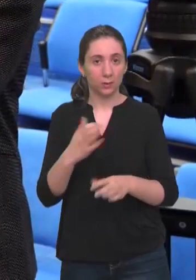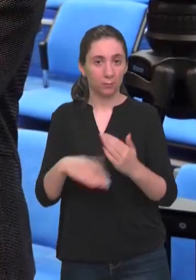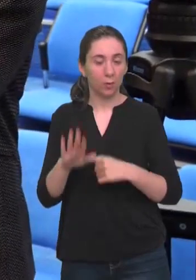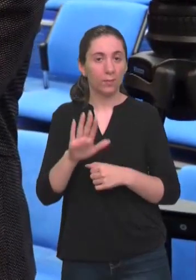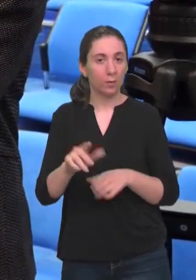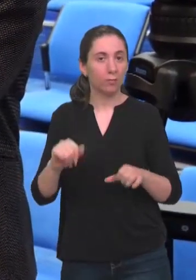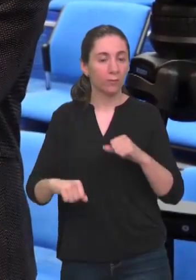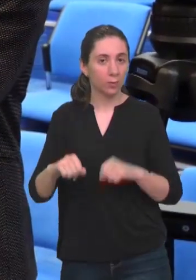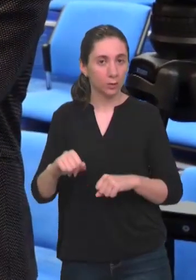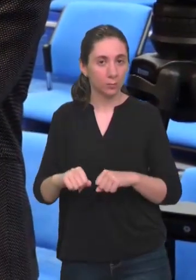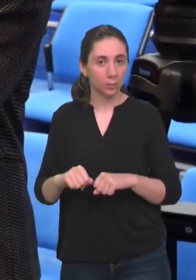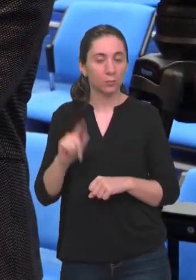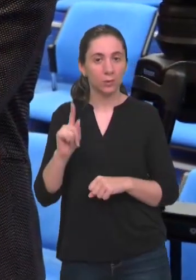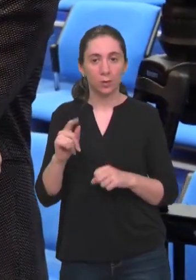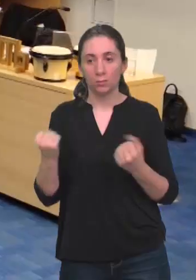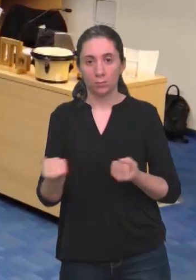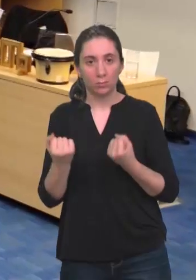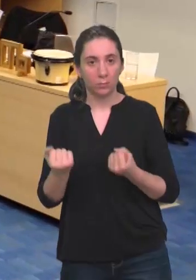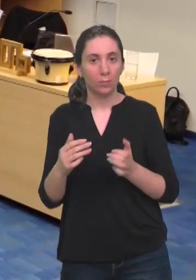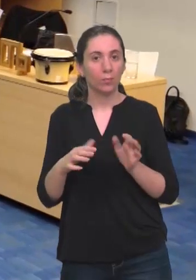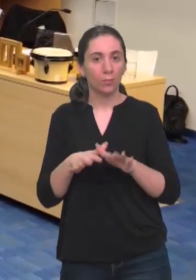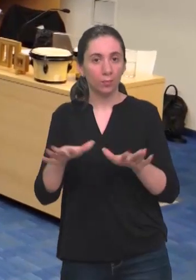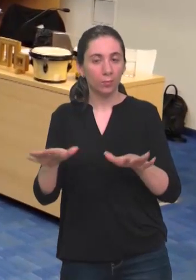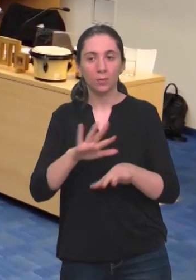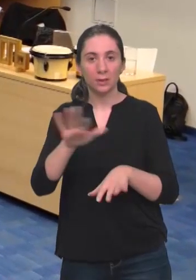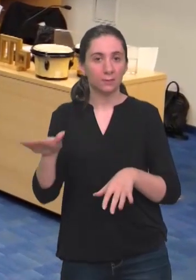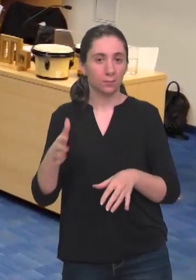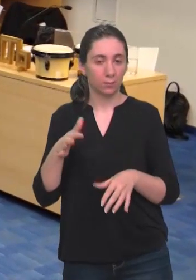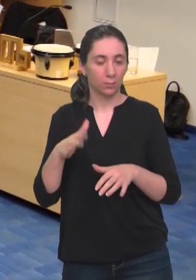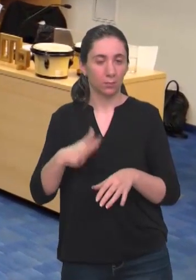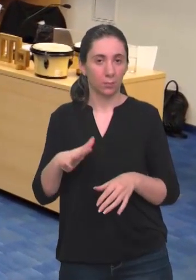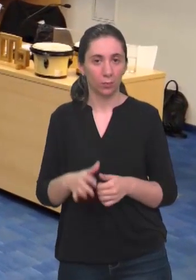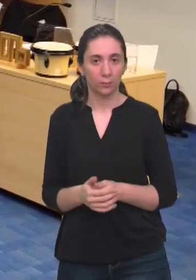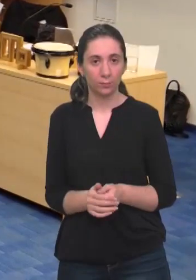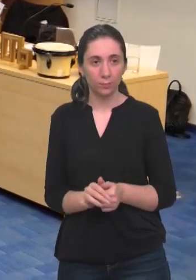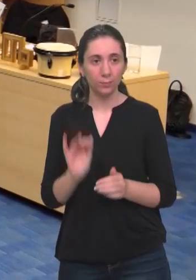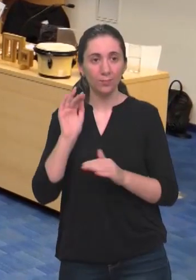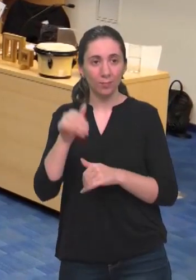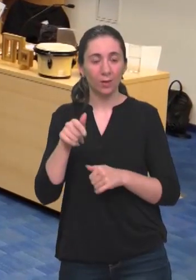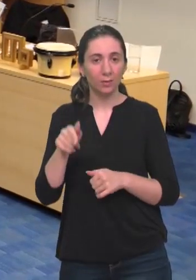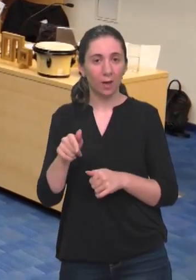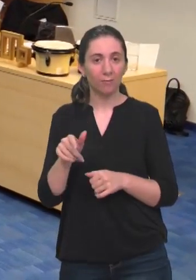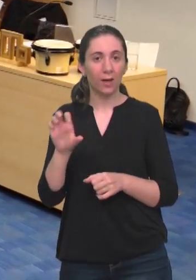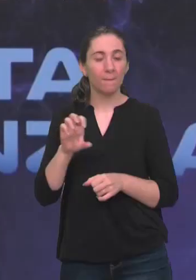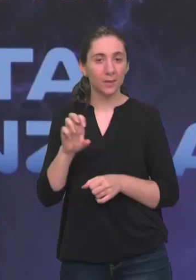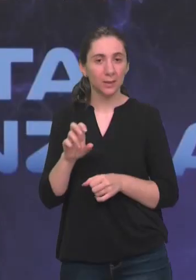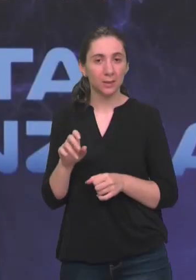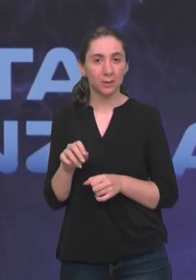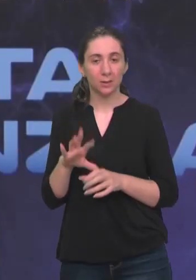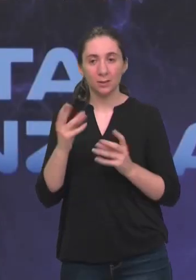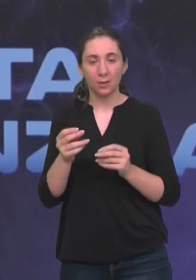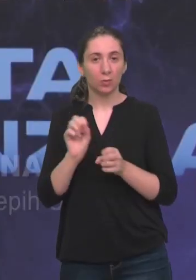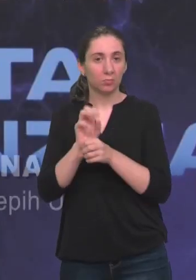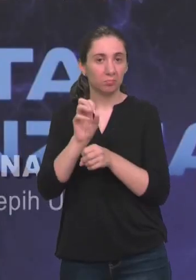njihove sposobnosti i angažman predstavljaju široj javnosti. Preko takvih emisija, preko takvih